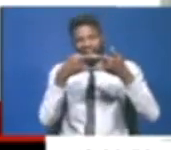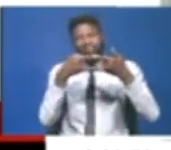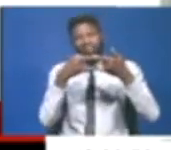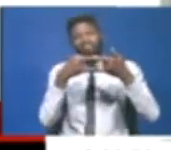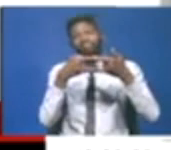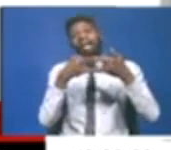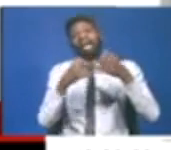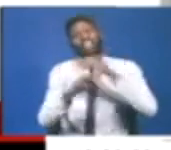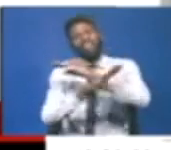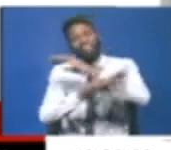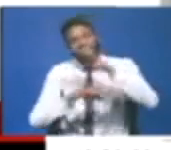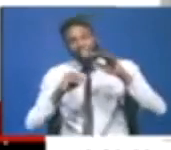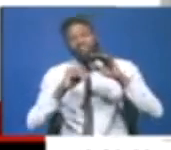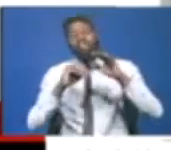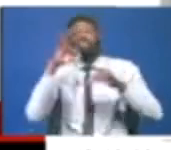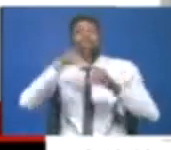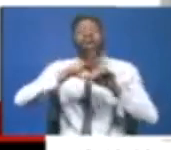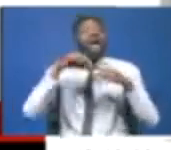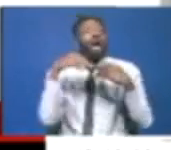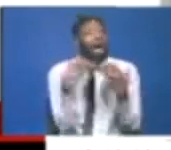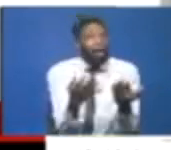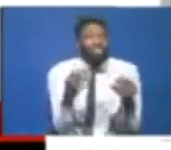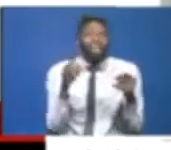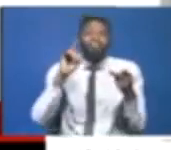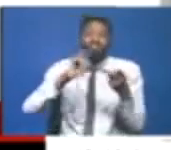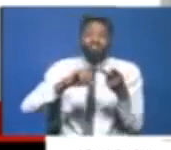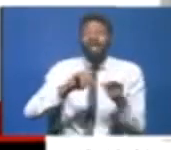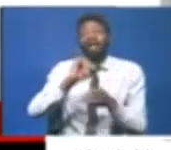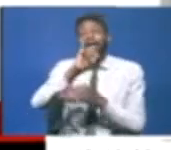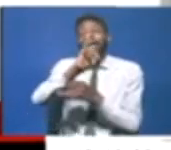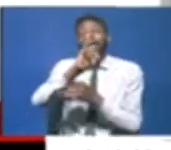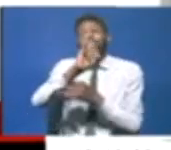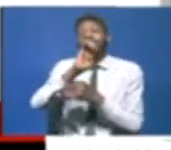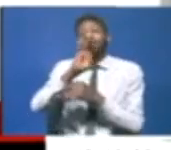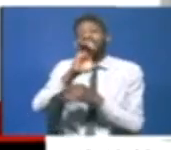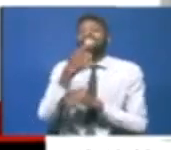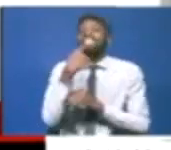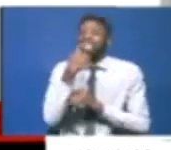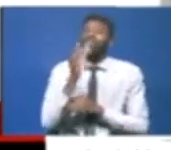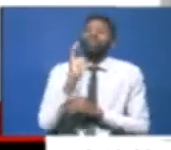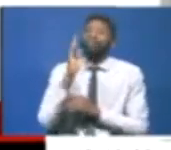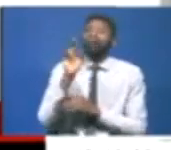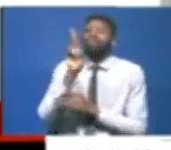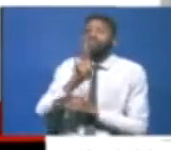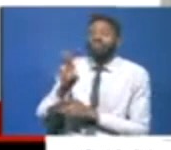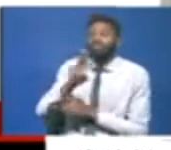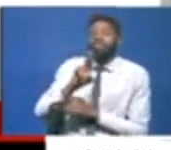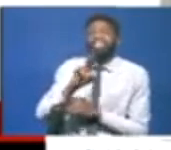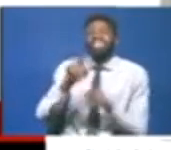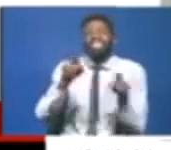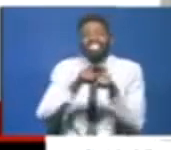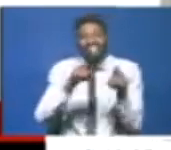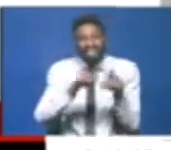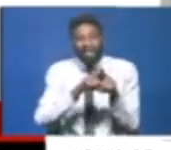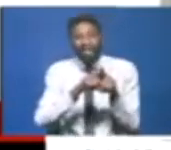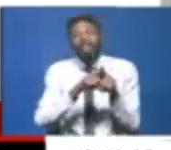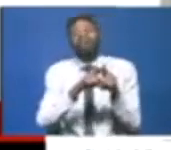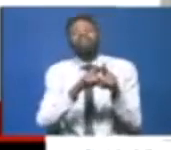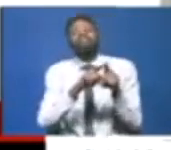ambalo ameliibua kwamba IBC nasema kwamba itatumia sajili au ile mfumo wa BVR na sio zile